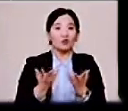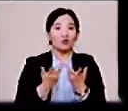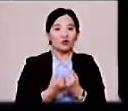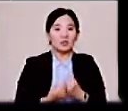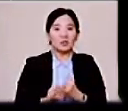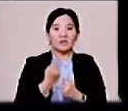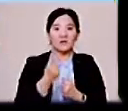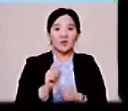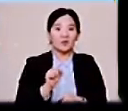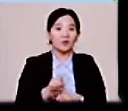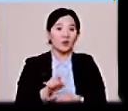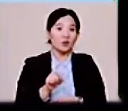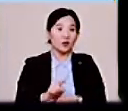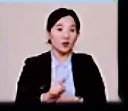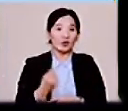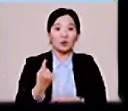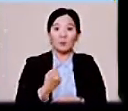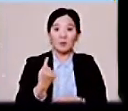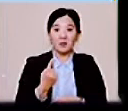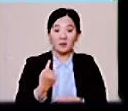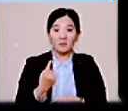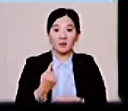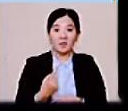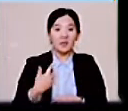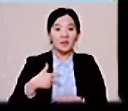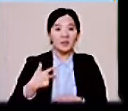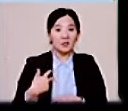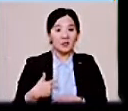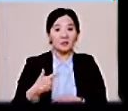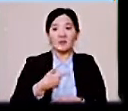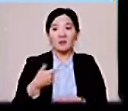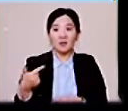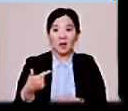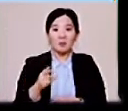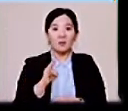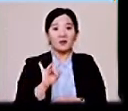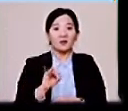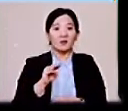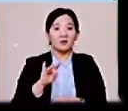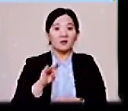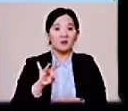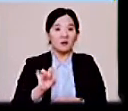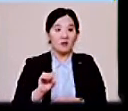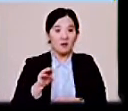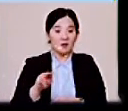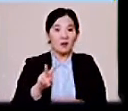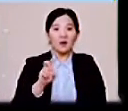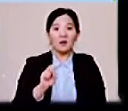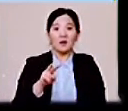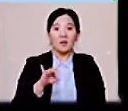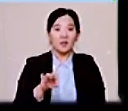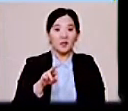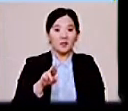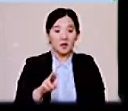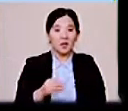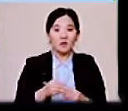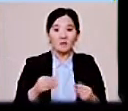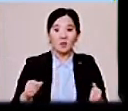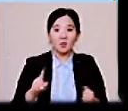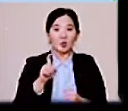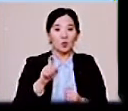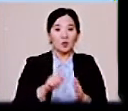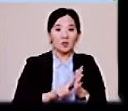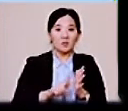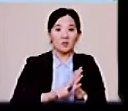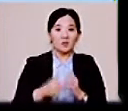две задачки. Первая задача. 30 граммов нитрата калия растворили в 170